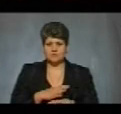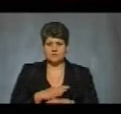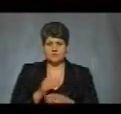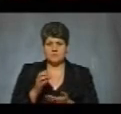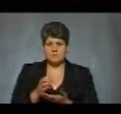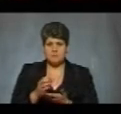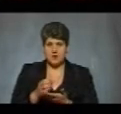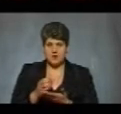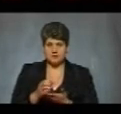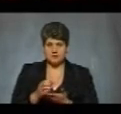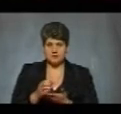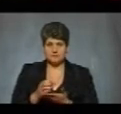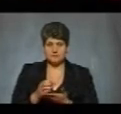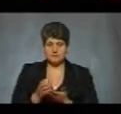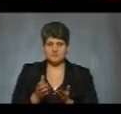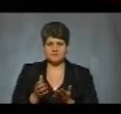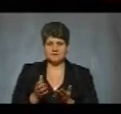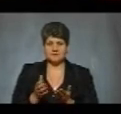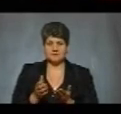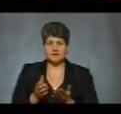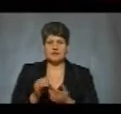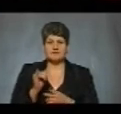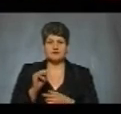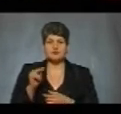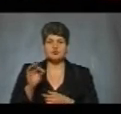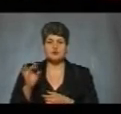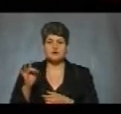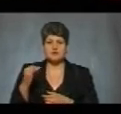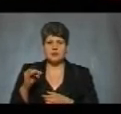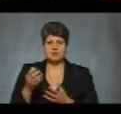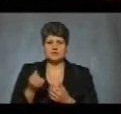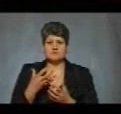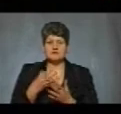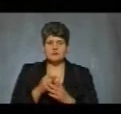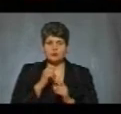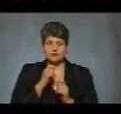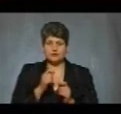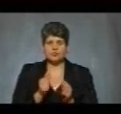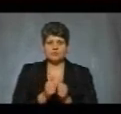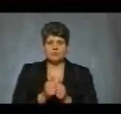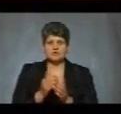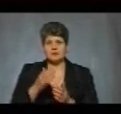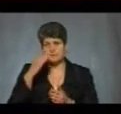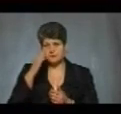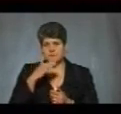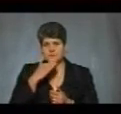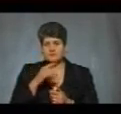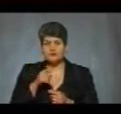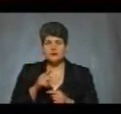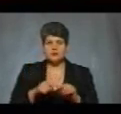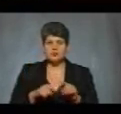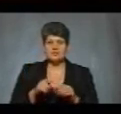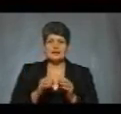ваночка із її бідьон. Іванка Чорній отримує свій подарунок. Поруч з нею її батько Ярослав. У їхній